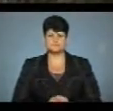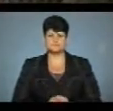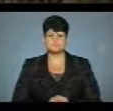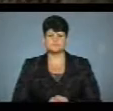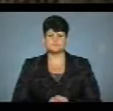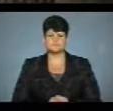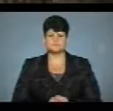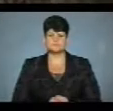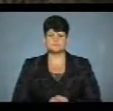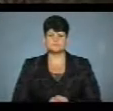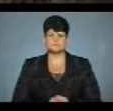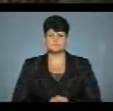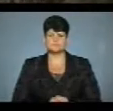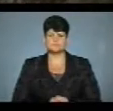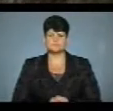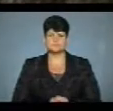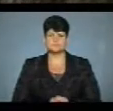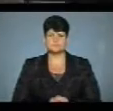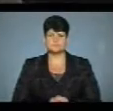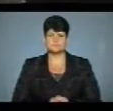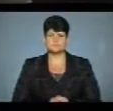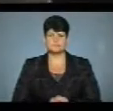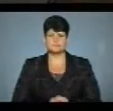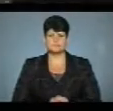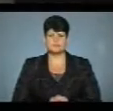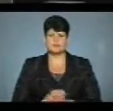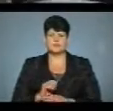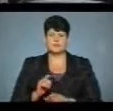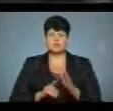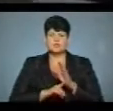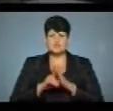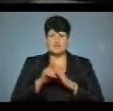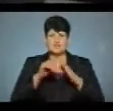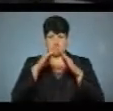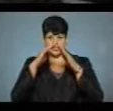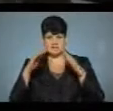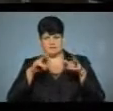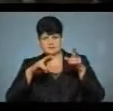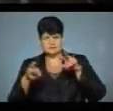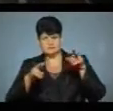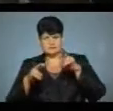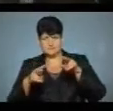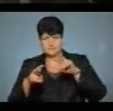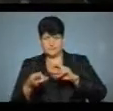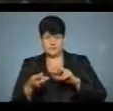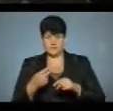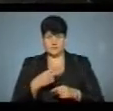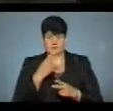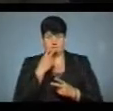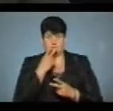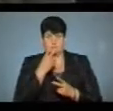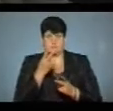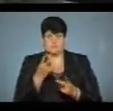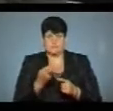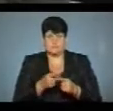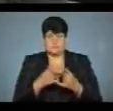Для життя робиш і толку нема. Зачав шифер летіти з хати, і стояв ти дивився на то